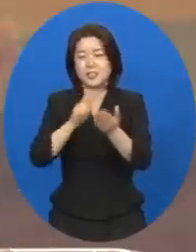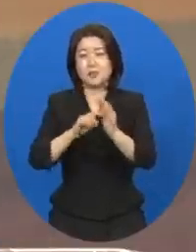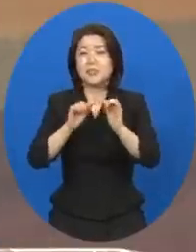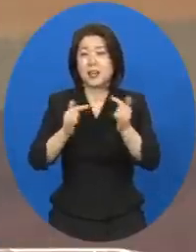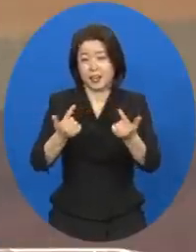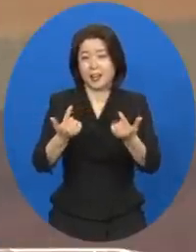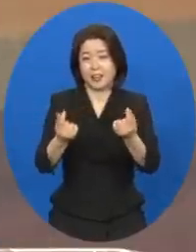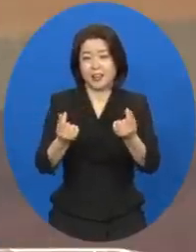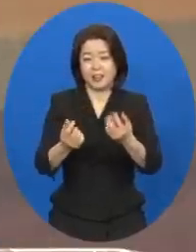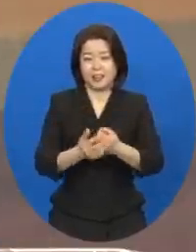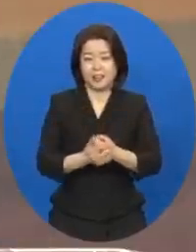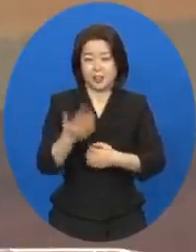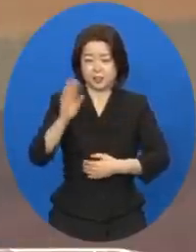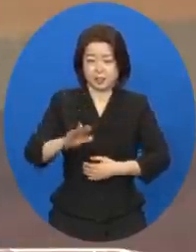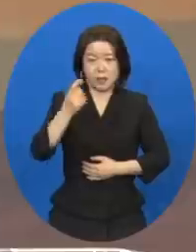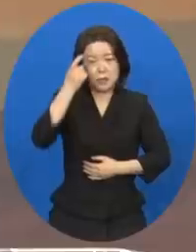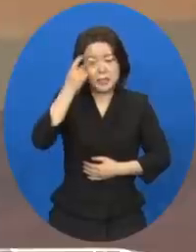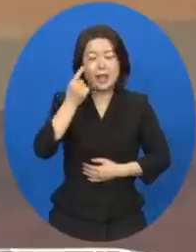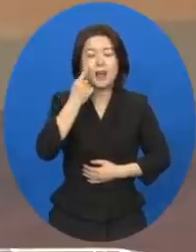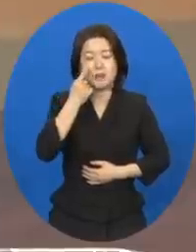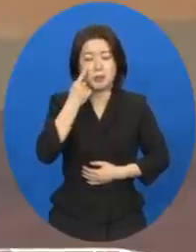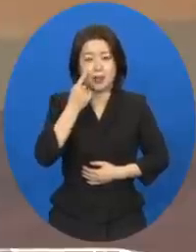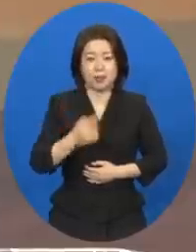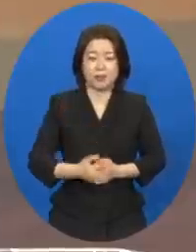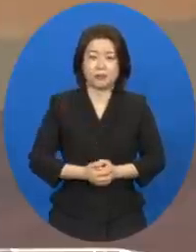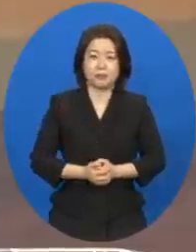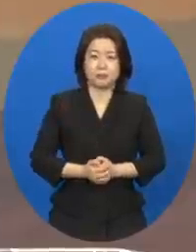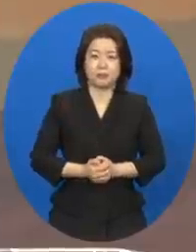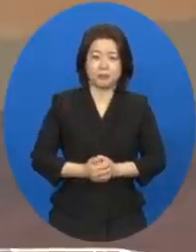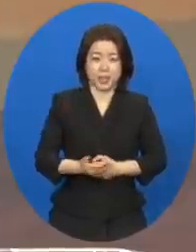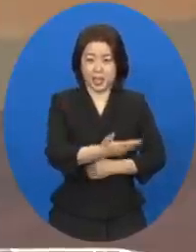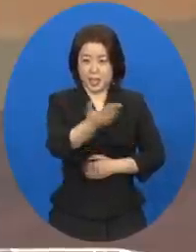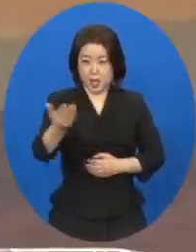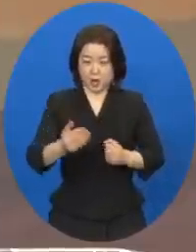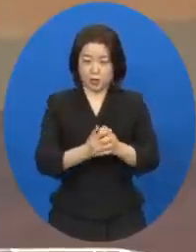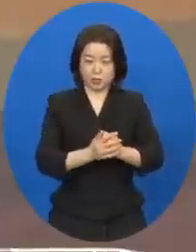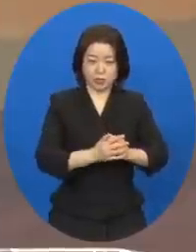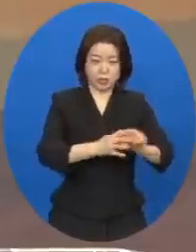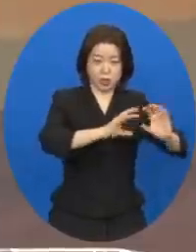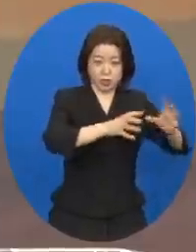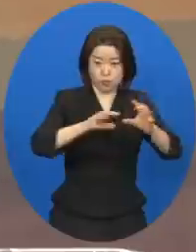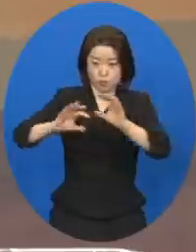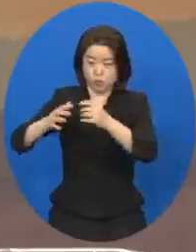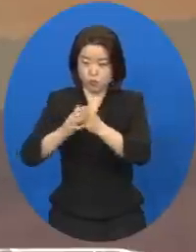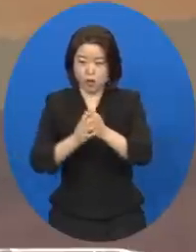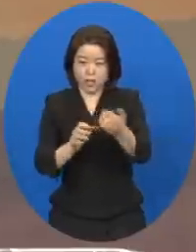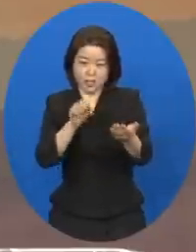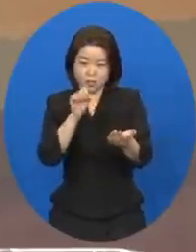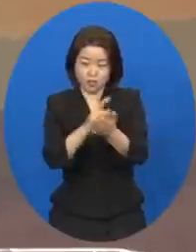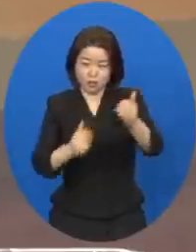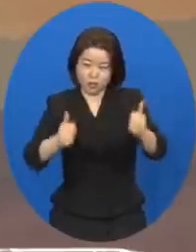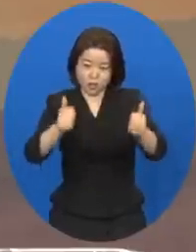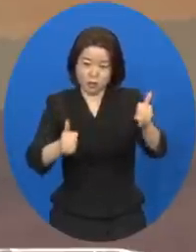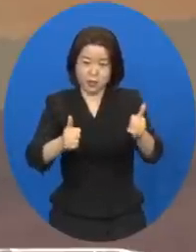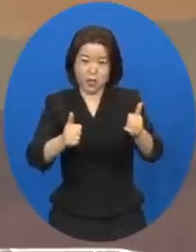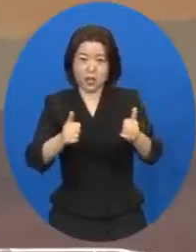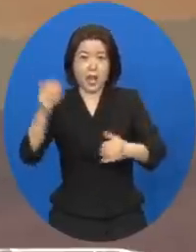근데 한번 생각해 보셔야 됩니다. 여러분이 국가대항 축구 시합 때 뭐 골이 들어갔을 때,